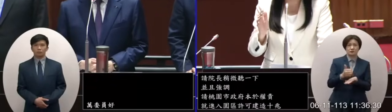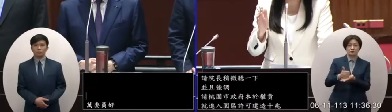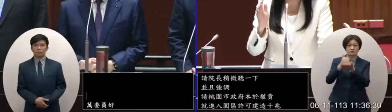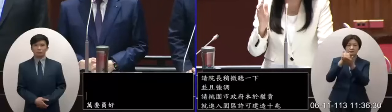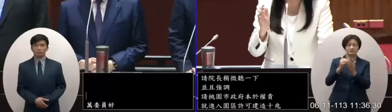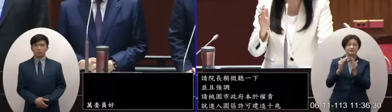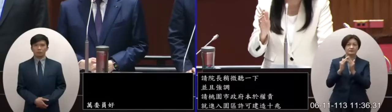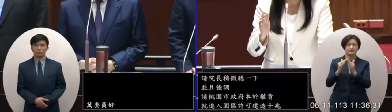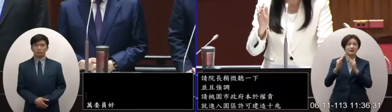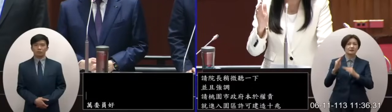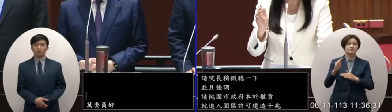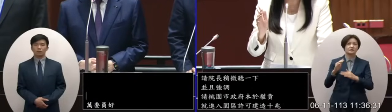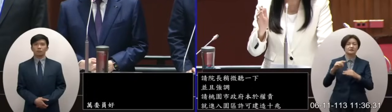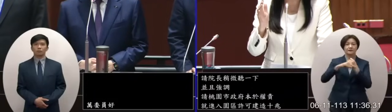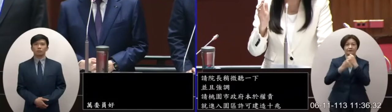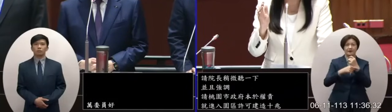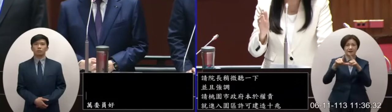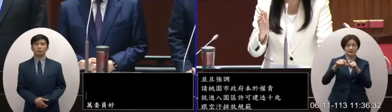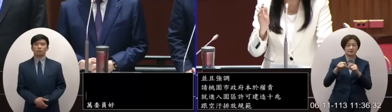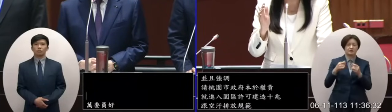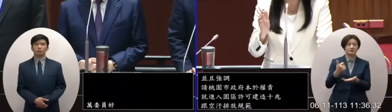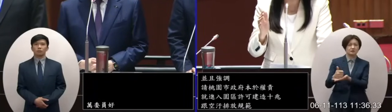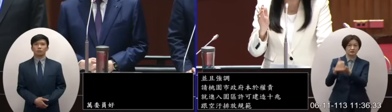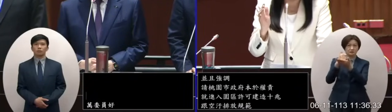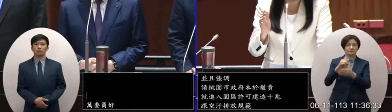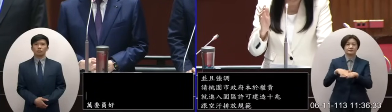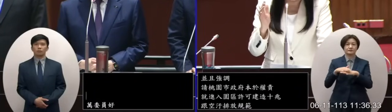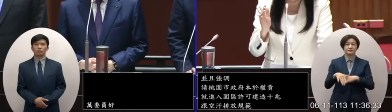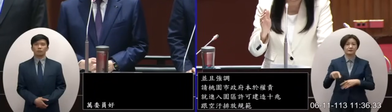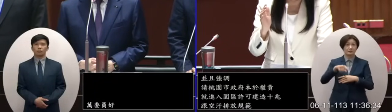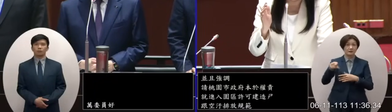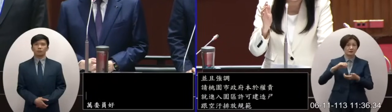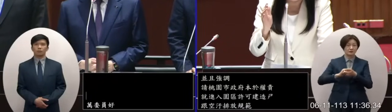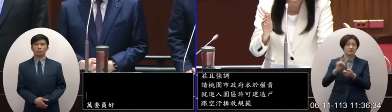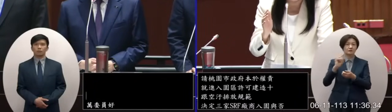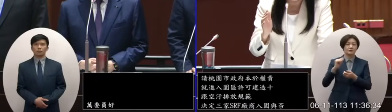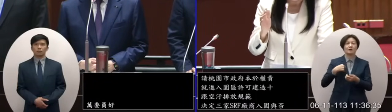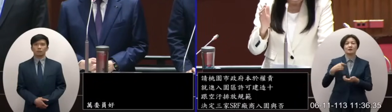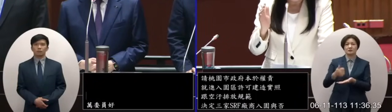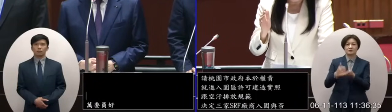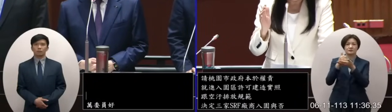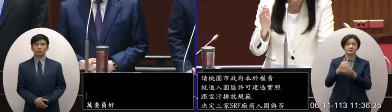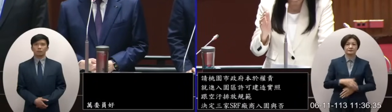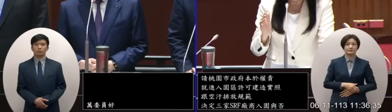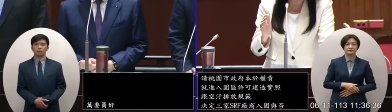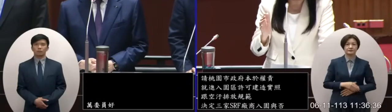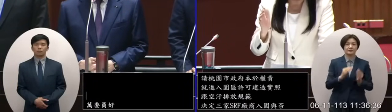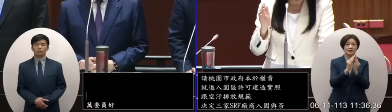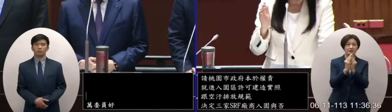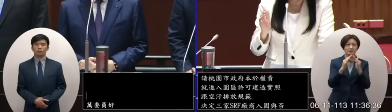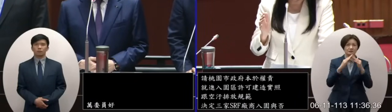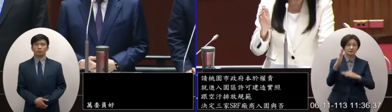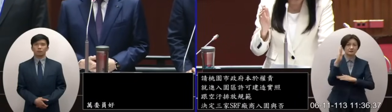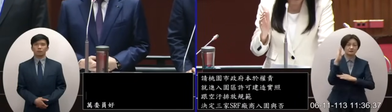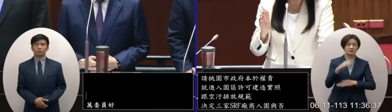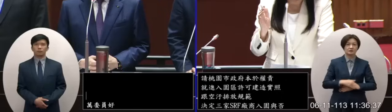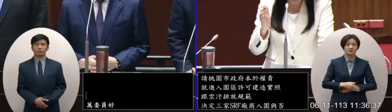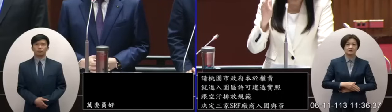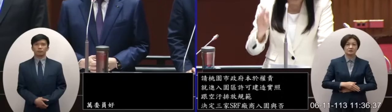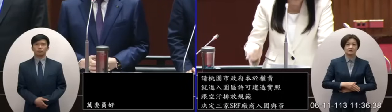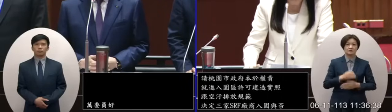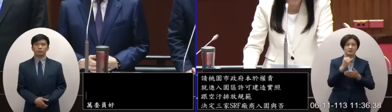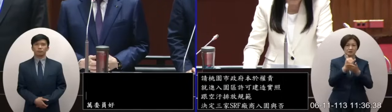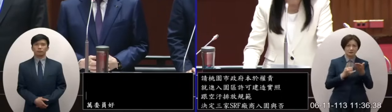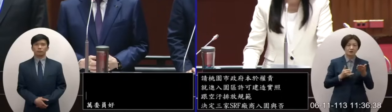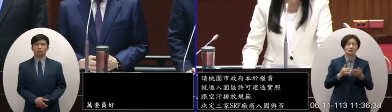法行政的决定，经济部尊重市府依法行政的这个决定，让桃园市政府据以撤销